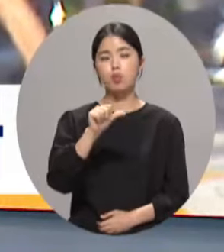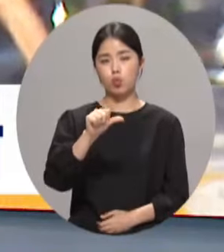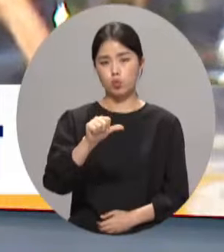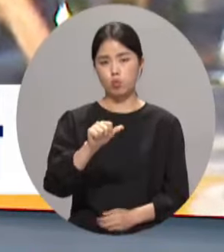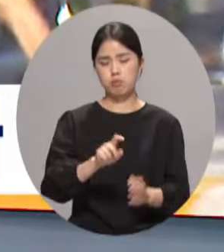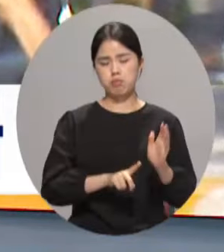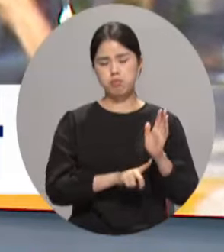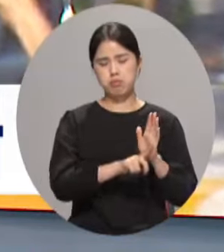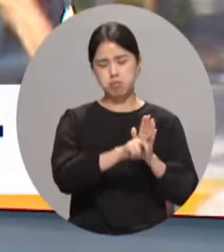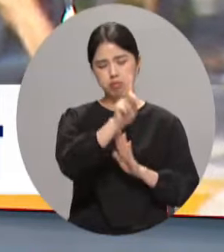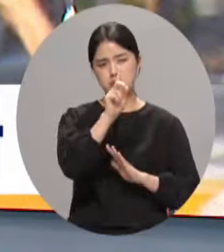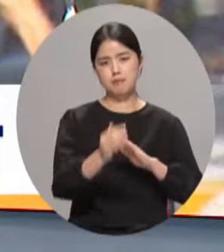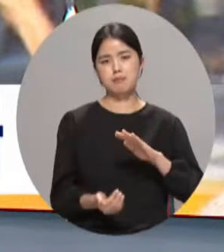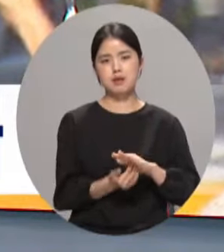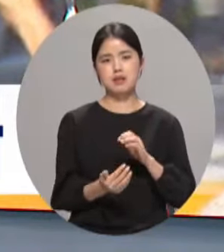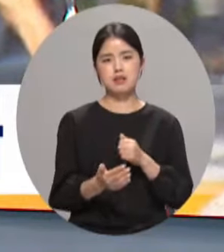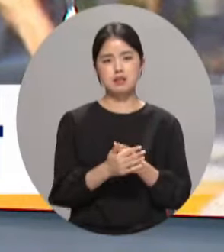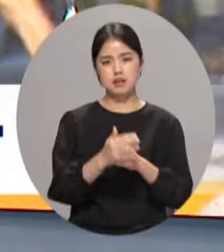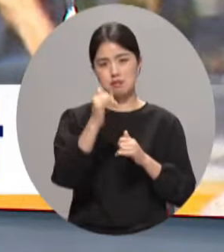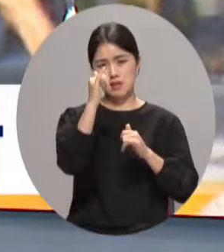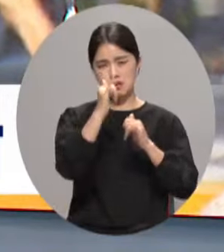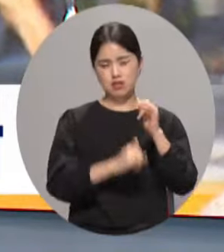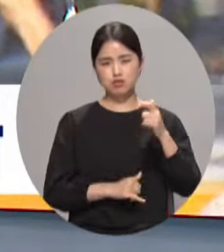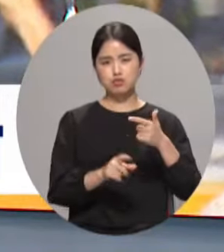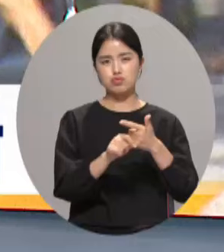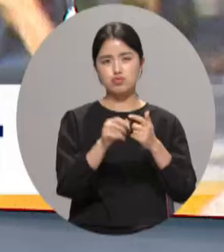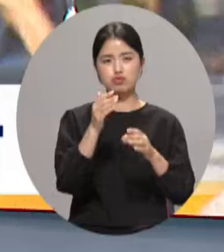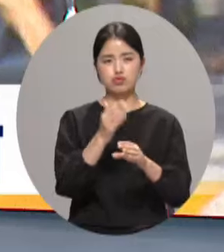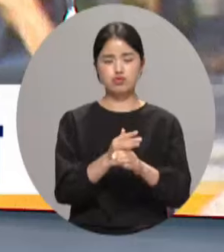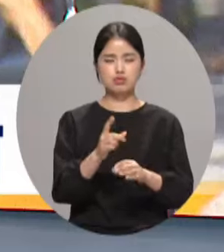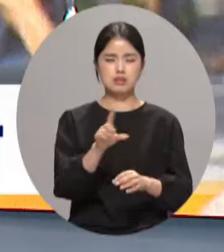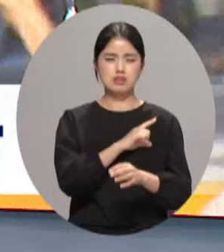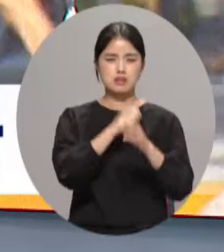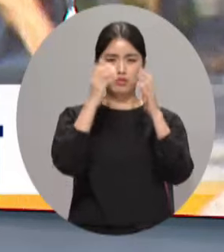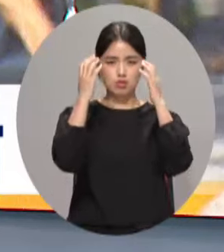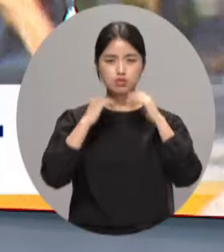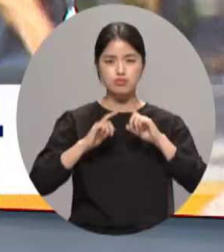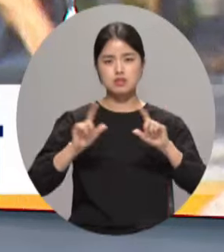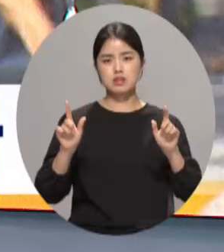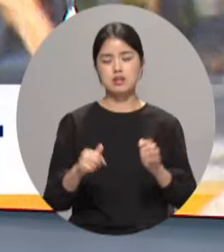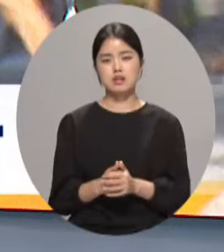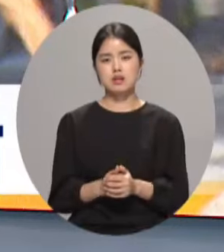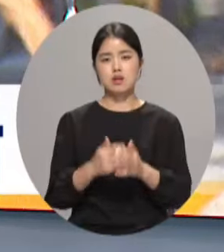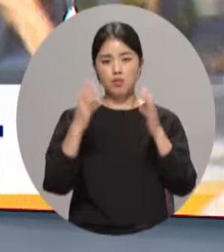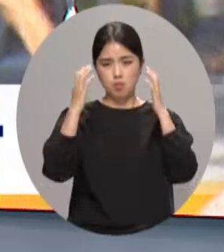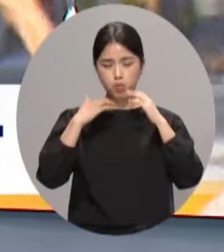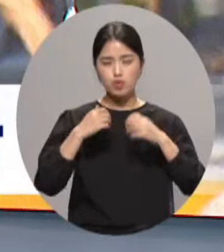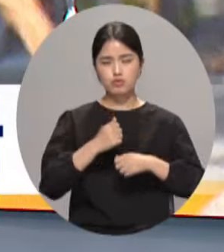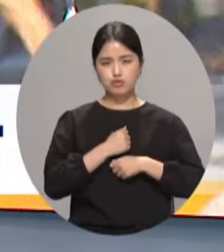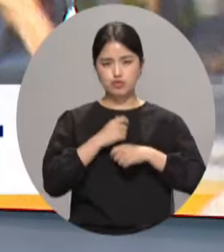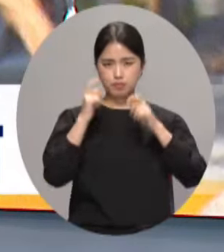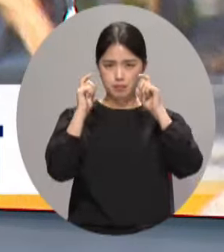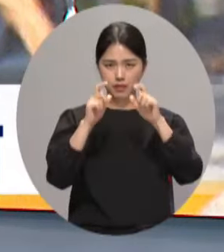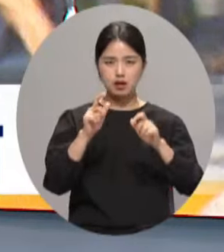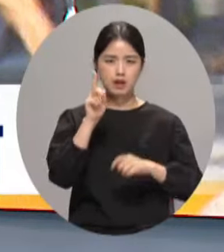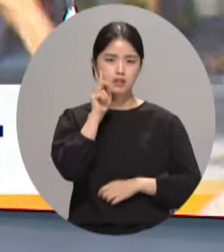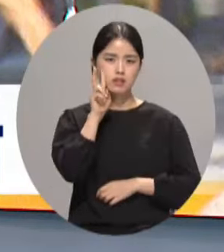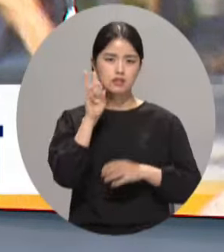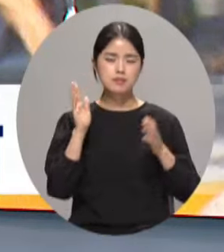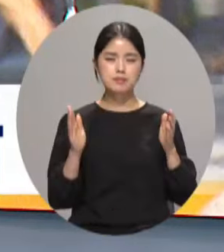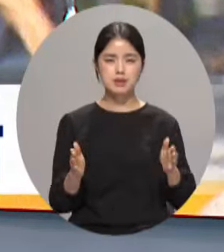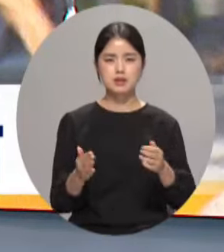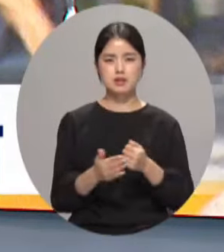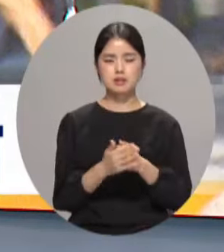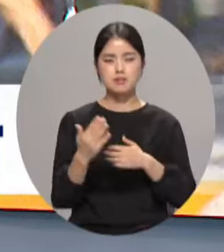37.5도까지 치솟으면서 관측 이래 6월 중 가장 더운 날로 기록됐는데요. 폭염주의보 또한 이틀째 이어지고 있는